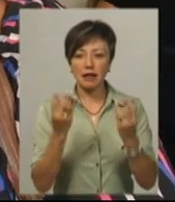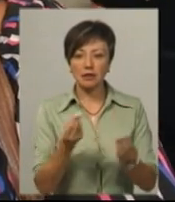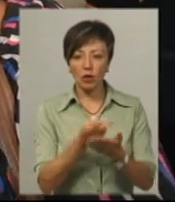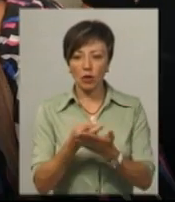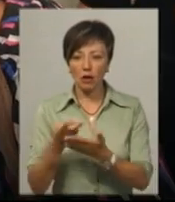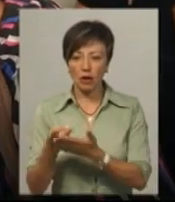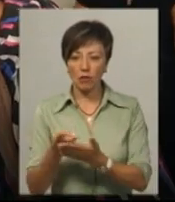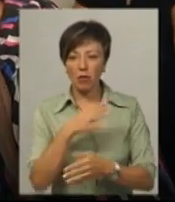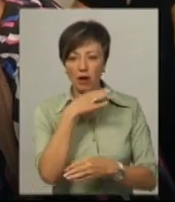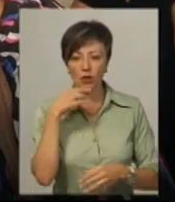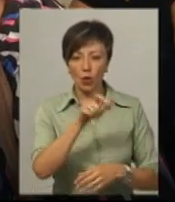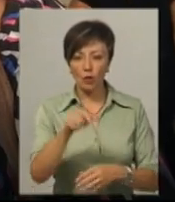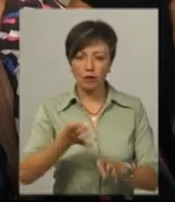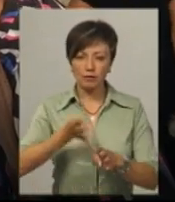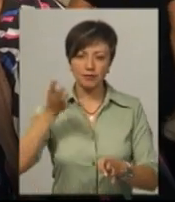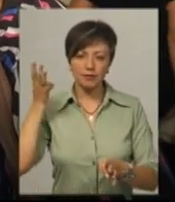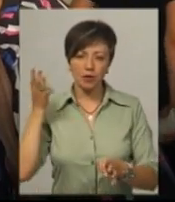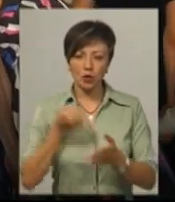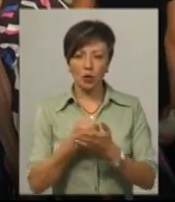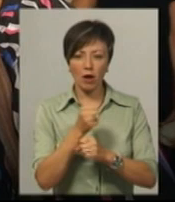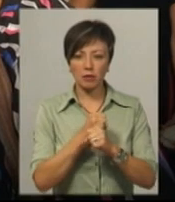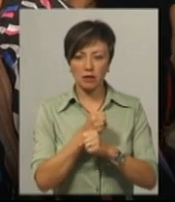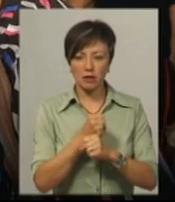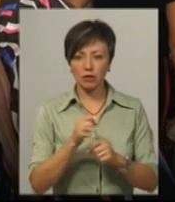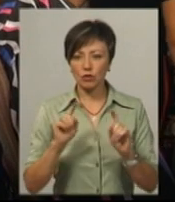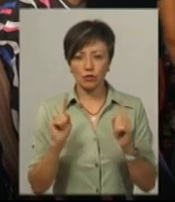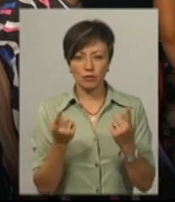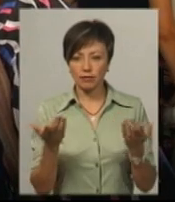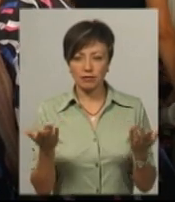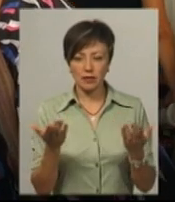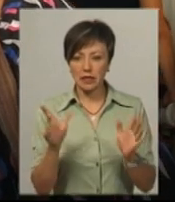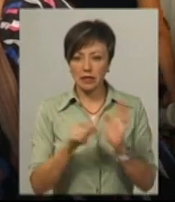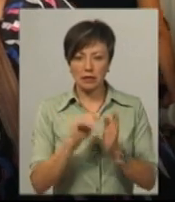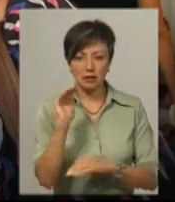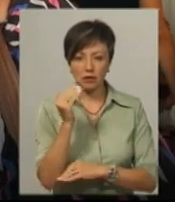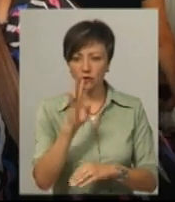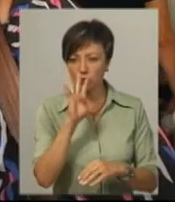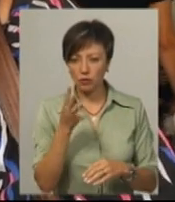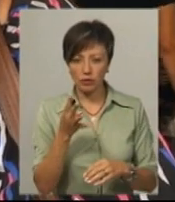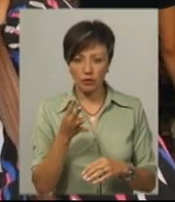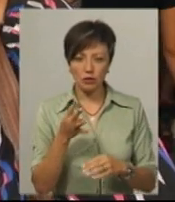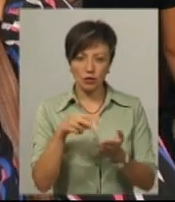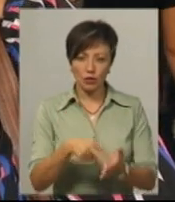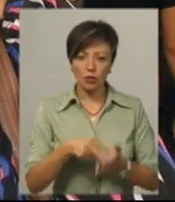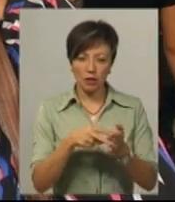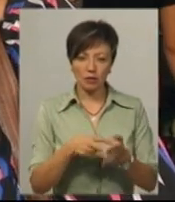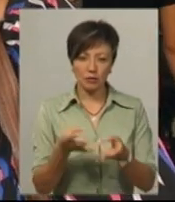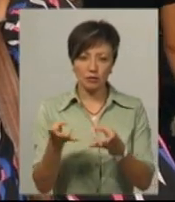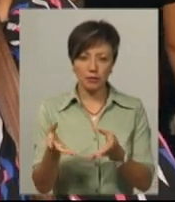багато людей в реєстраторі, черга майже була до аптеки. З дитиною дитині 4 роки не стала стояти.